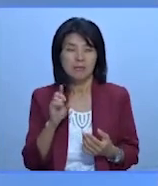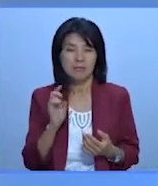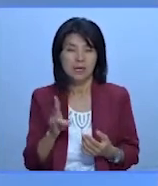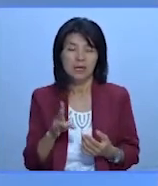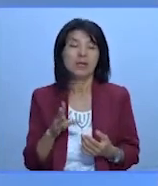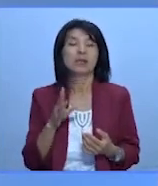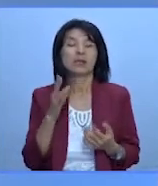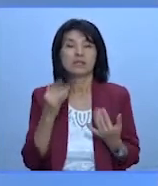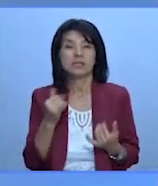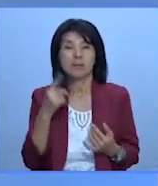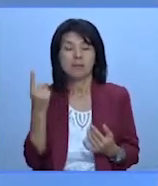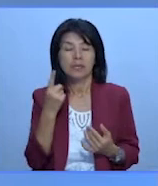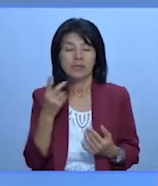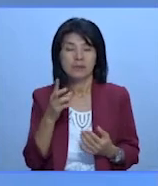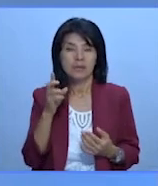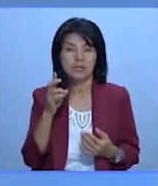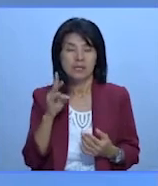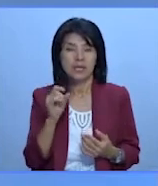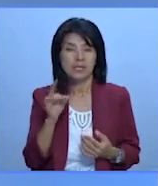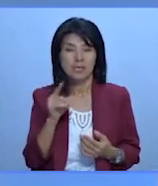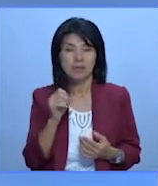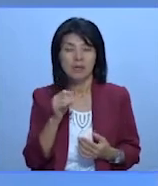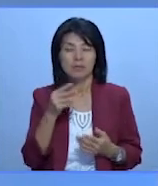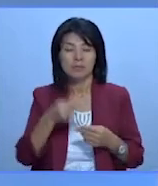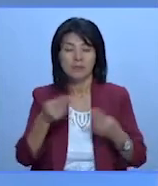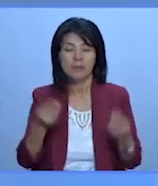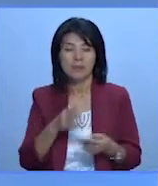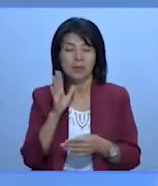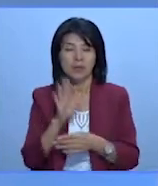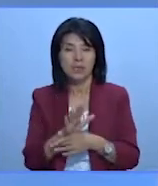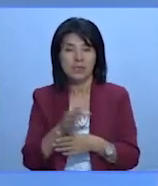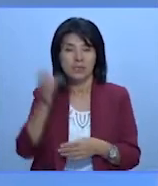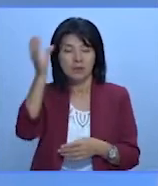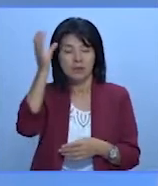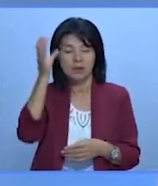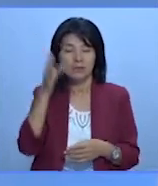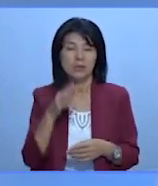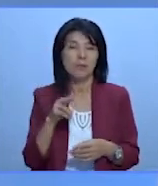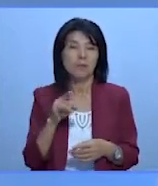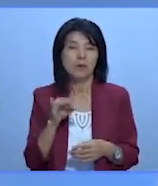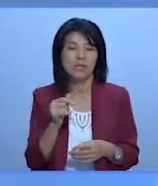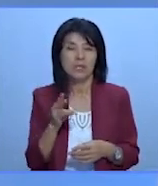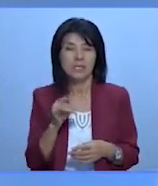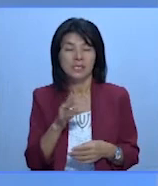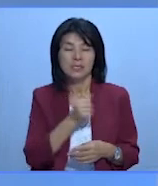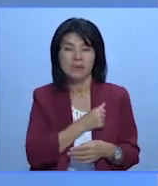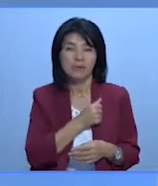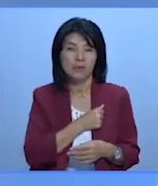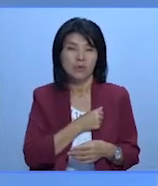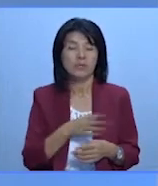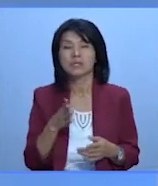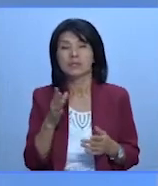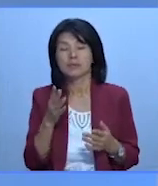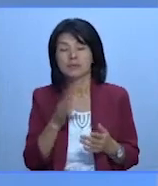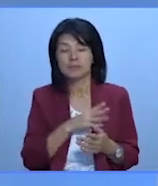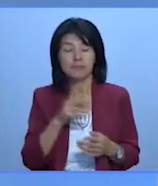президент республики казахстан ель bass нурсултан назарбаев подписал указ об образовании пограничных войск официальная да ты появилась в календаре